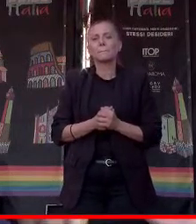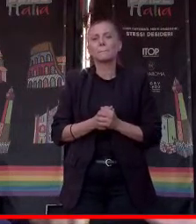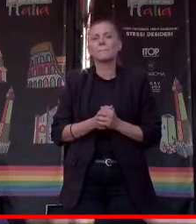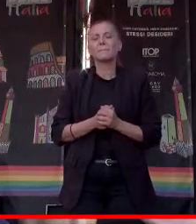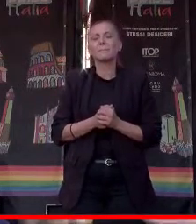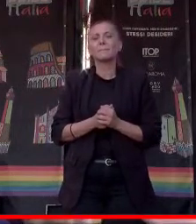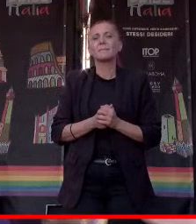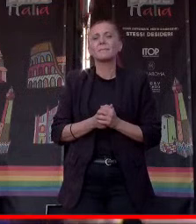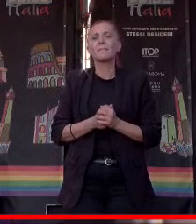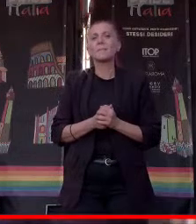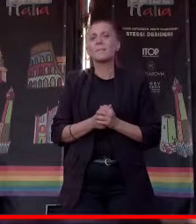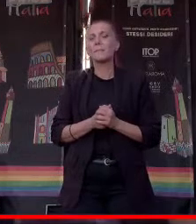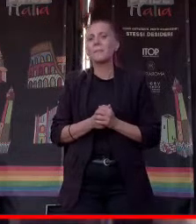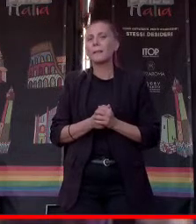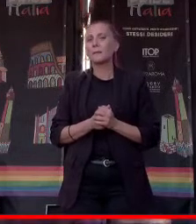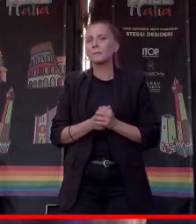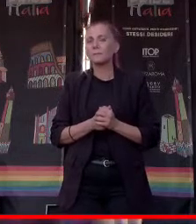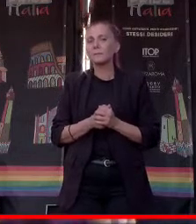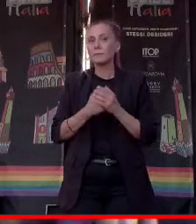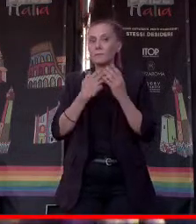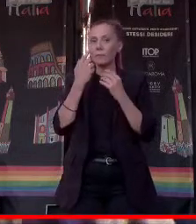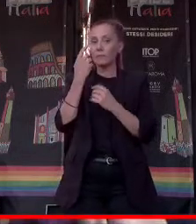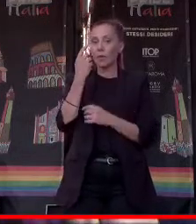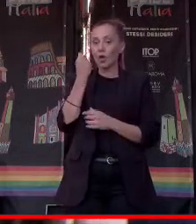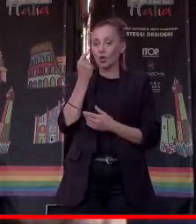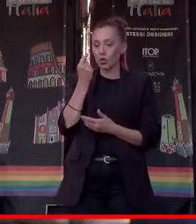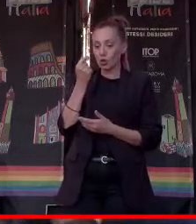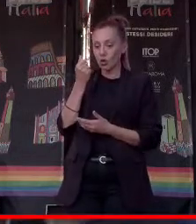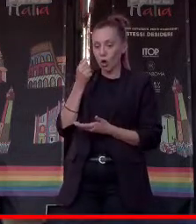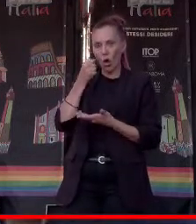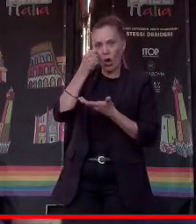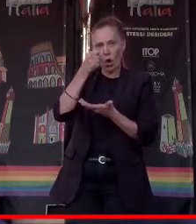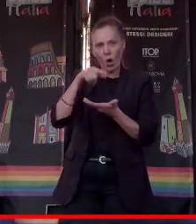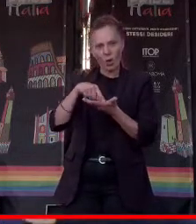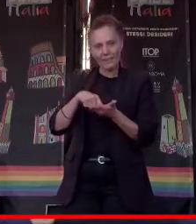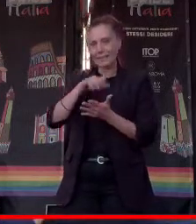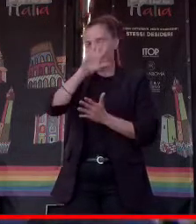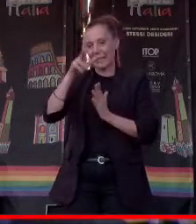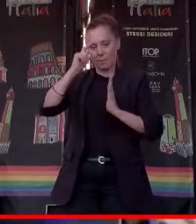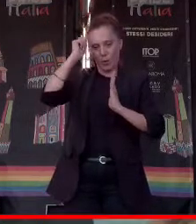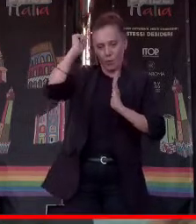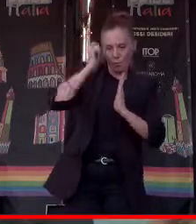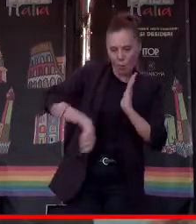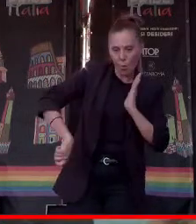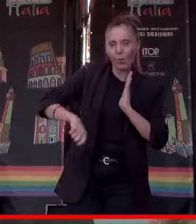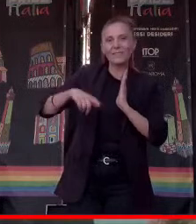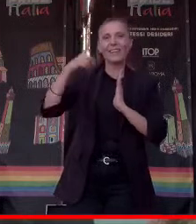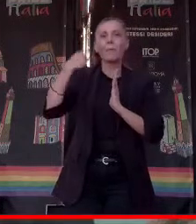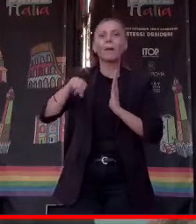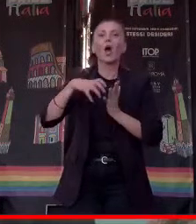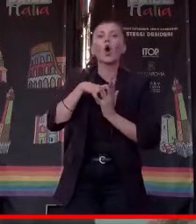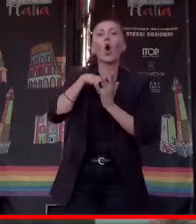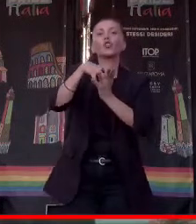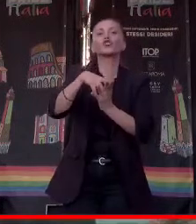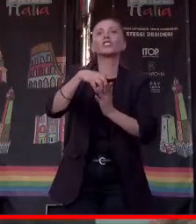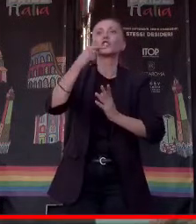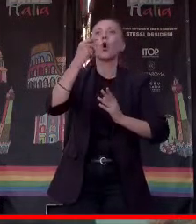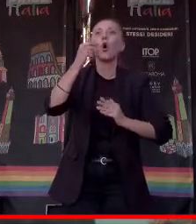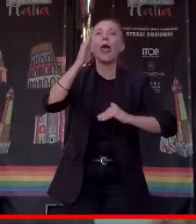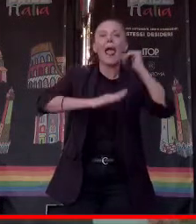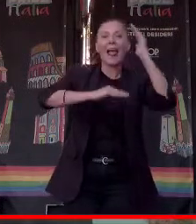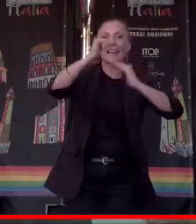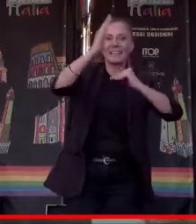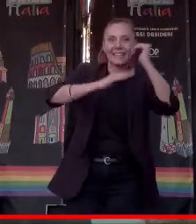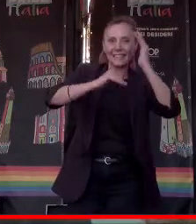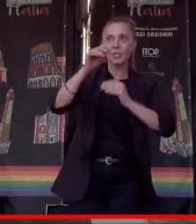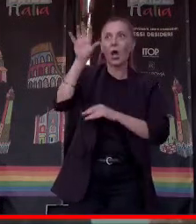sulla cosiddette soldi che si devono per la Bucalossi, le multe per le concessioni edilizie, già la Regione Lazio e la